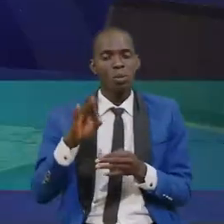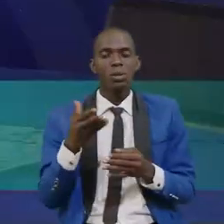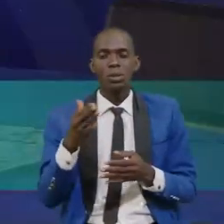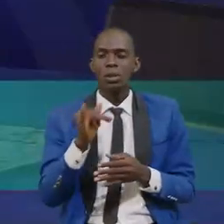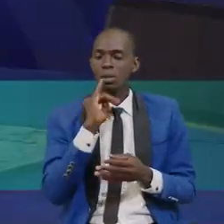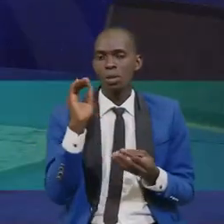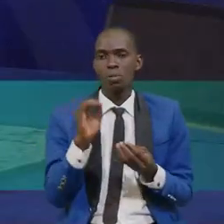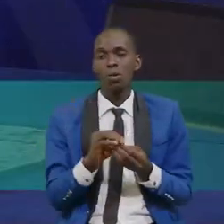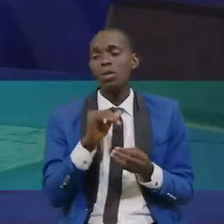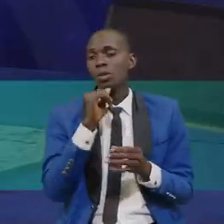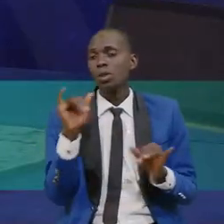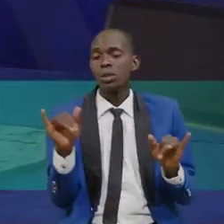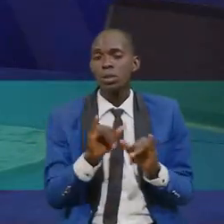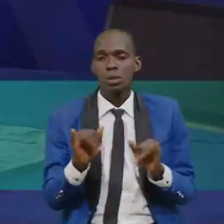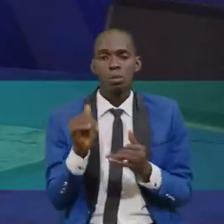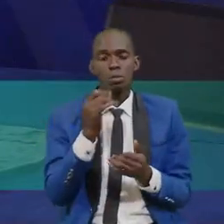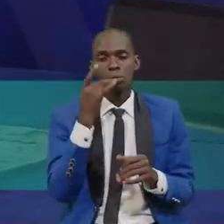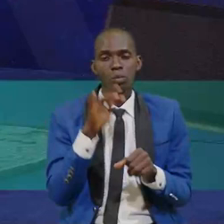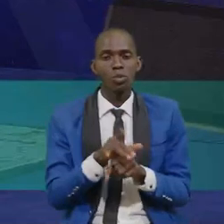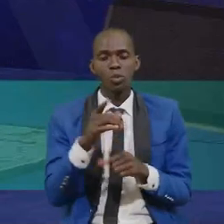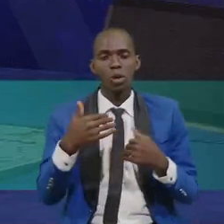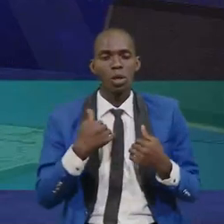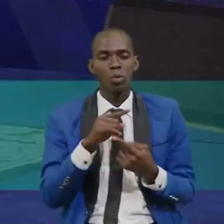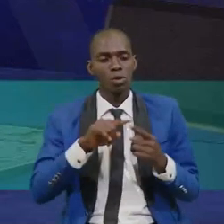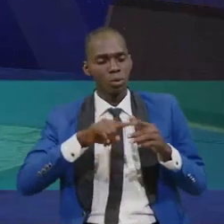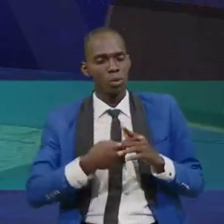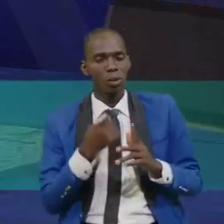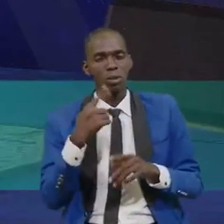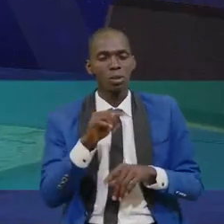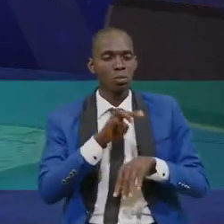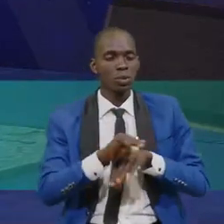promesses que vous aviez quand vous avez commencé le ministère, il y a plus.